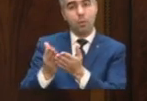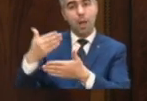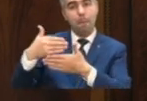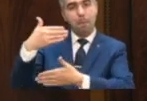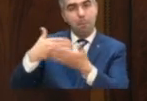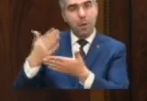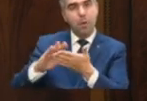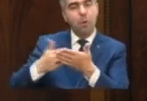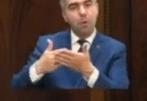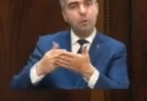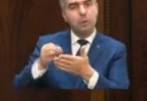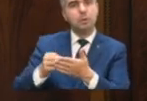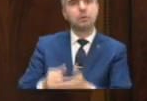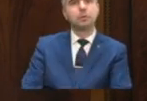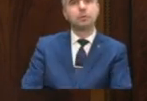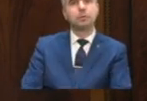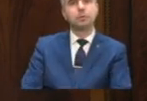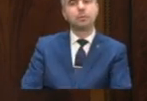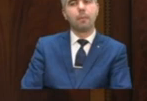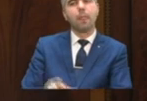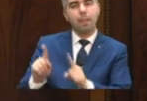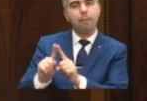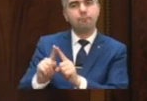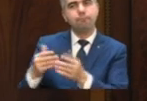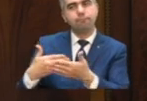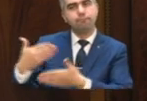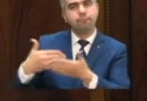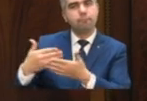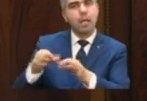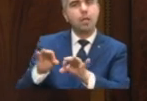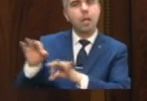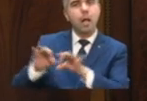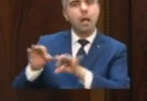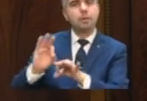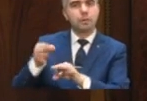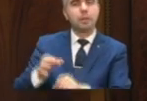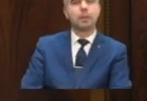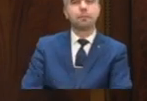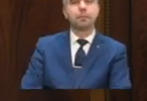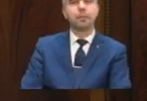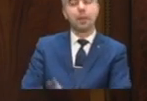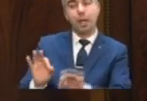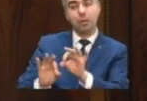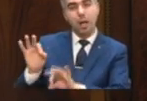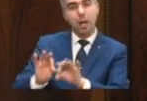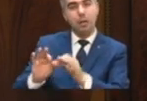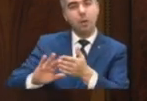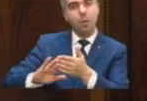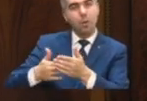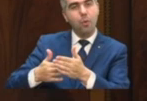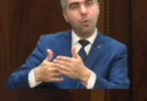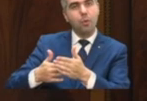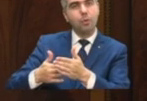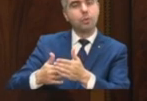وديال الإنعاش العقاري هو قطاع تجاوب مع بعض الإجراءات اللي حنا درناها. هاد الإجراءات بطبيعة الحال كانت إجراءات